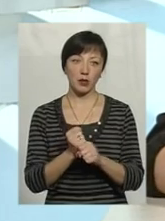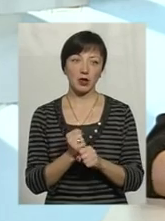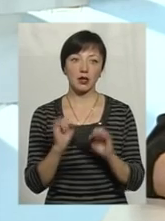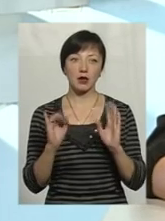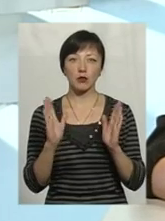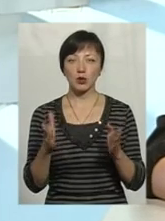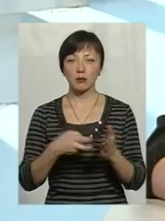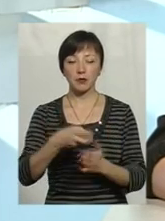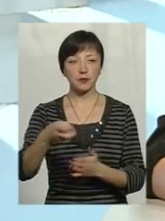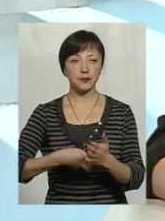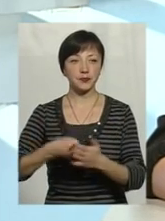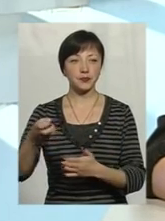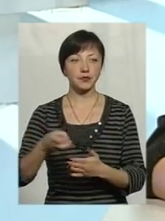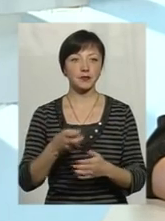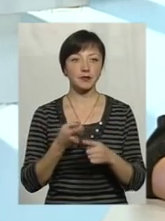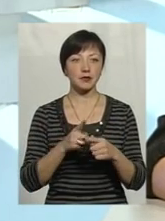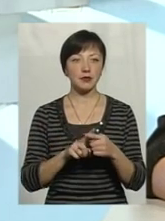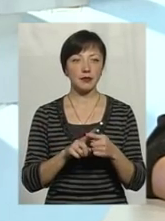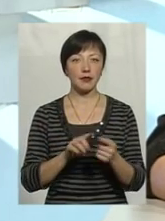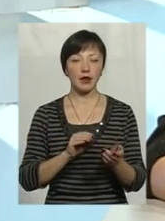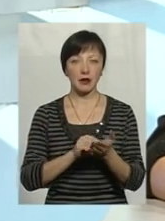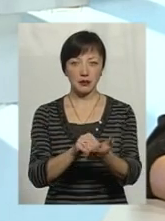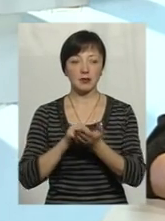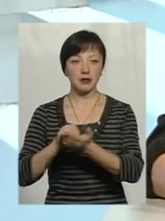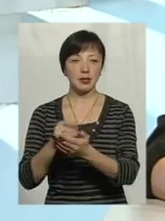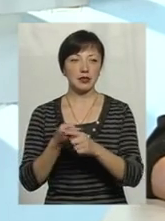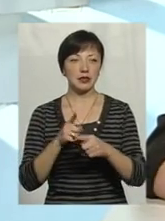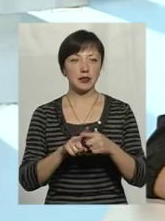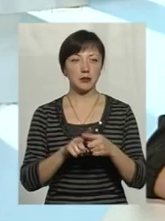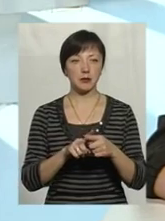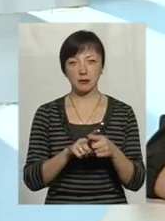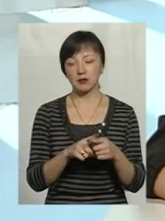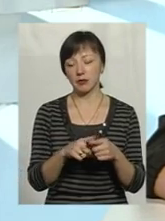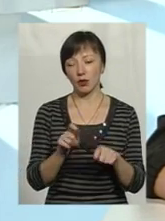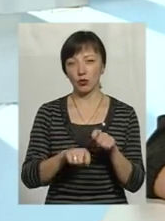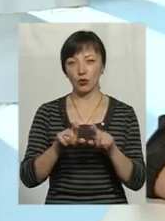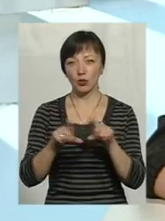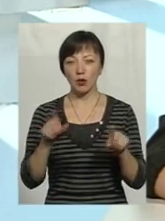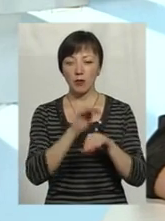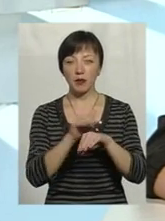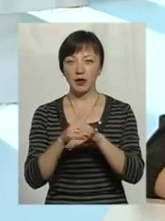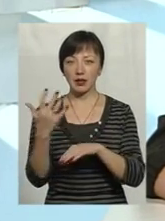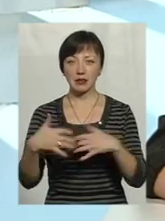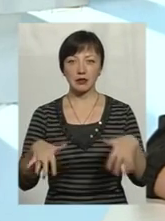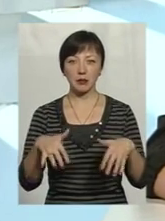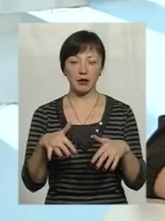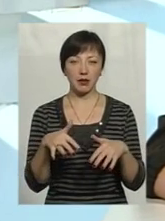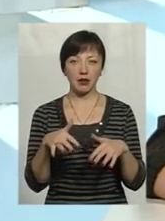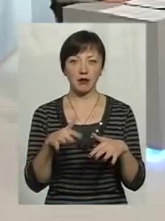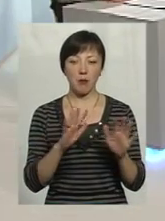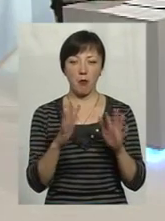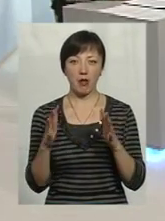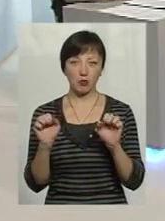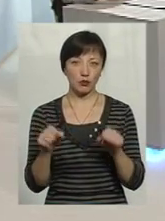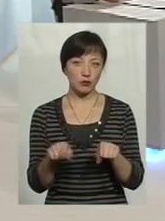будемо листуватися з цим контролюючим органом. Ну і це дасть також так, виявити так, слабкі і їхні місця, ну, щоб їх можна